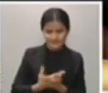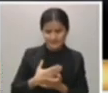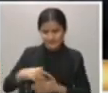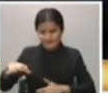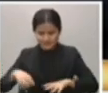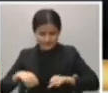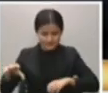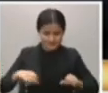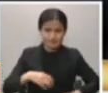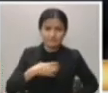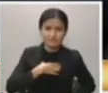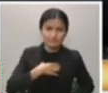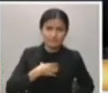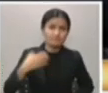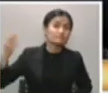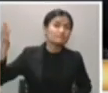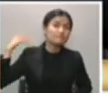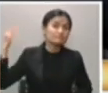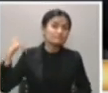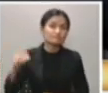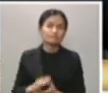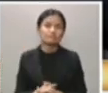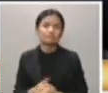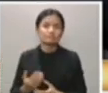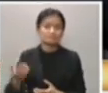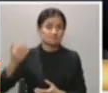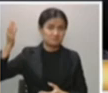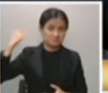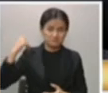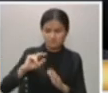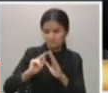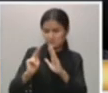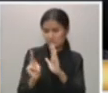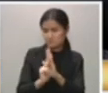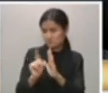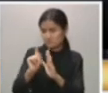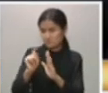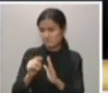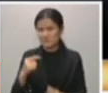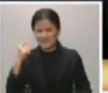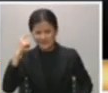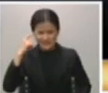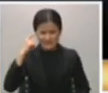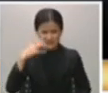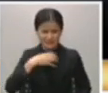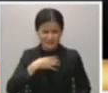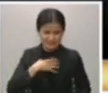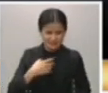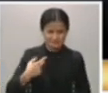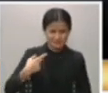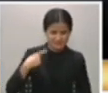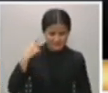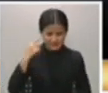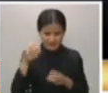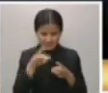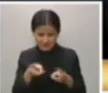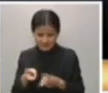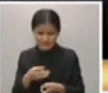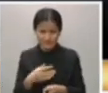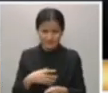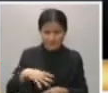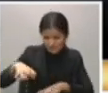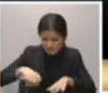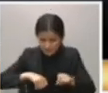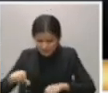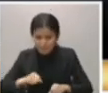การต่างๆในช่วงนั้นมุ่งเป้าไปอย่างเดียวว่าจะทำอย่างไรจึงจะเป็นประโยชน์ต่อพวกพ้องบริษั